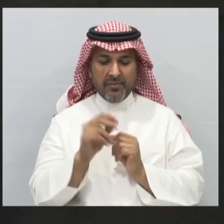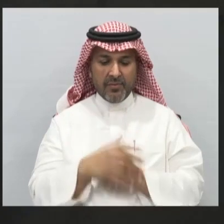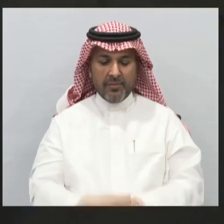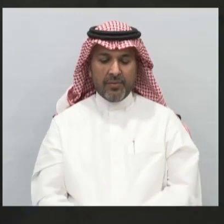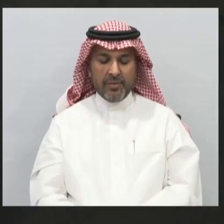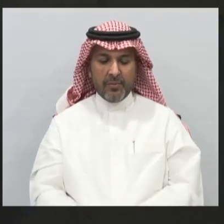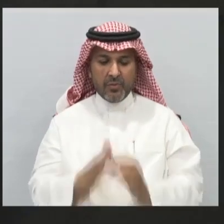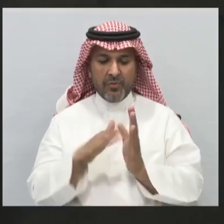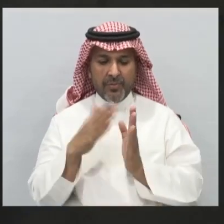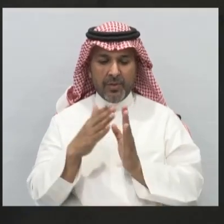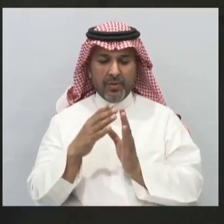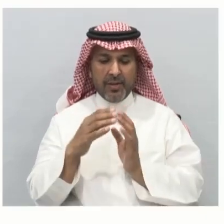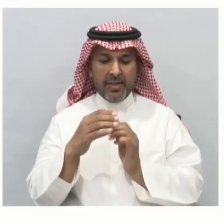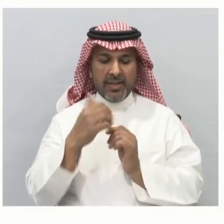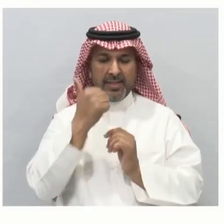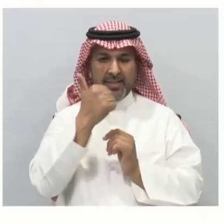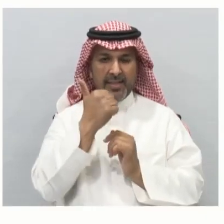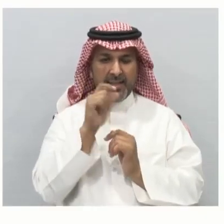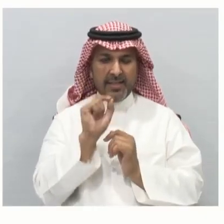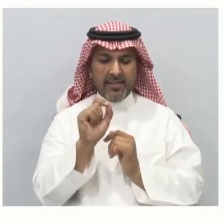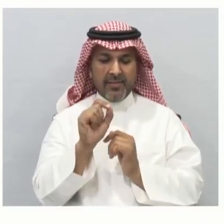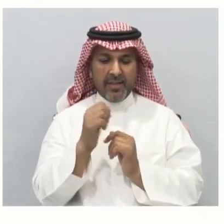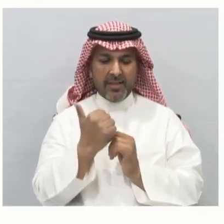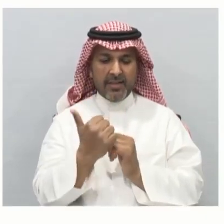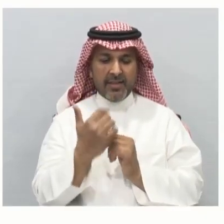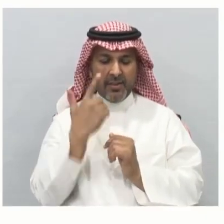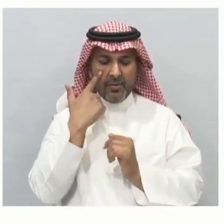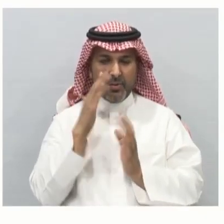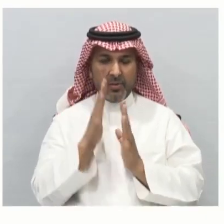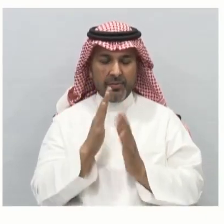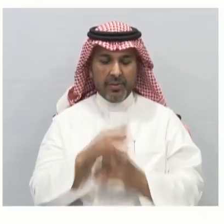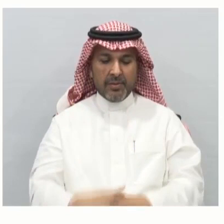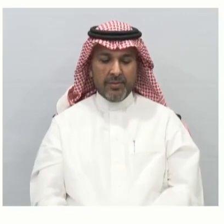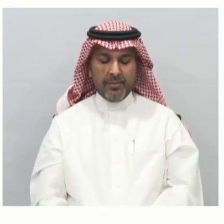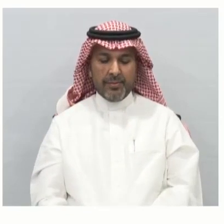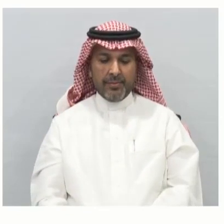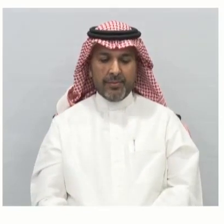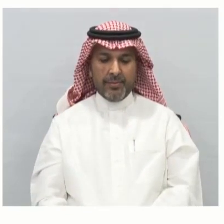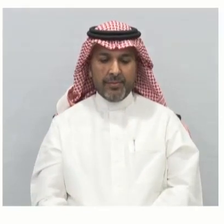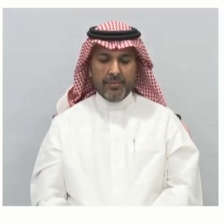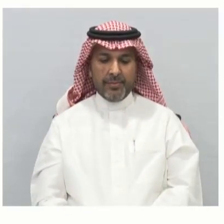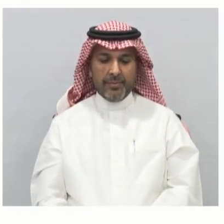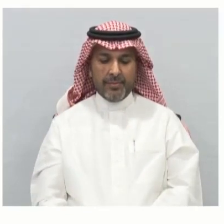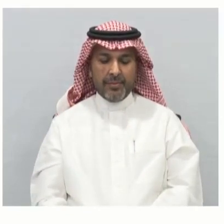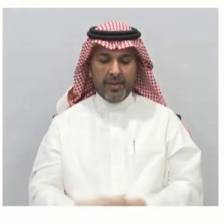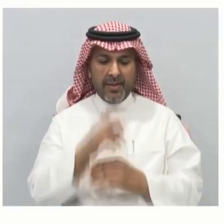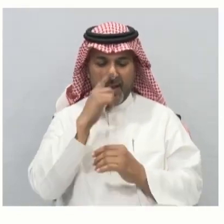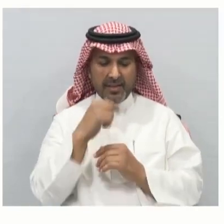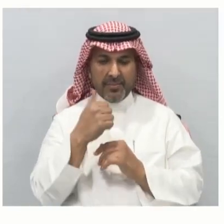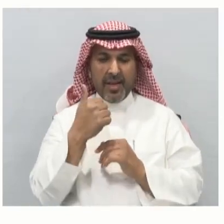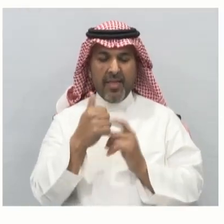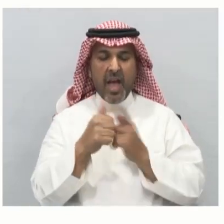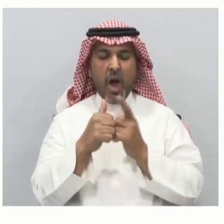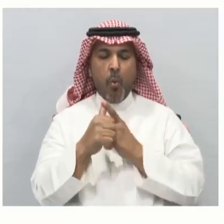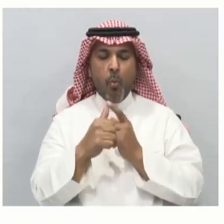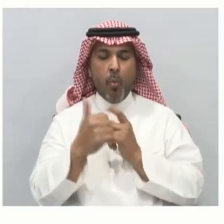الاجزاء هنا عندي ستين سته سته وستين مرتبه من الاصغر الاصغر عندي سته اذا